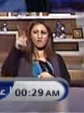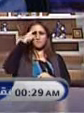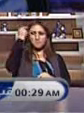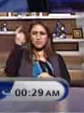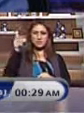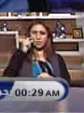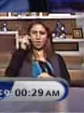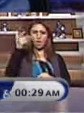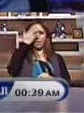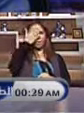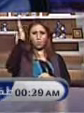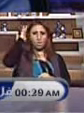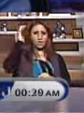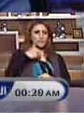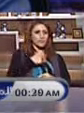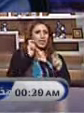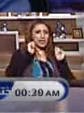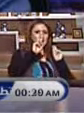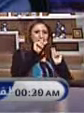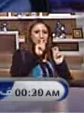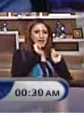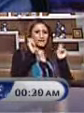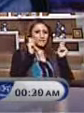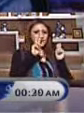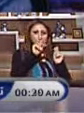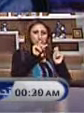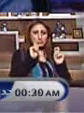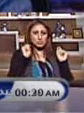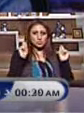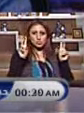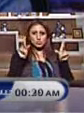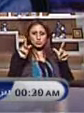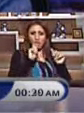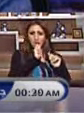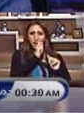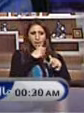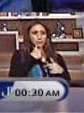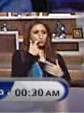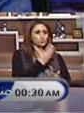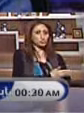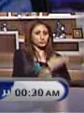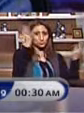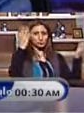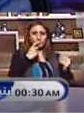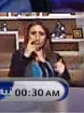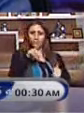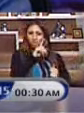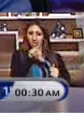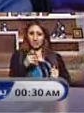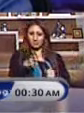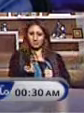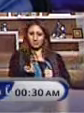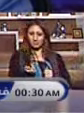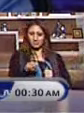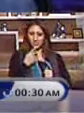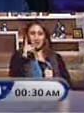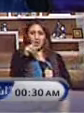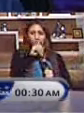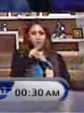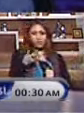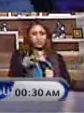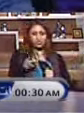نفق يعني هل الشرع يبيح لي هذا ليه ما هي الغيبه قال ان كان في اخي ما اقول ها